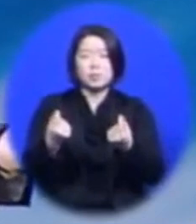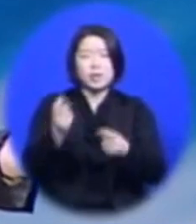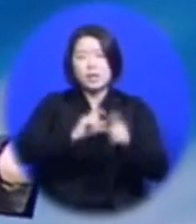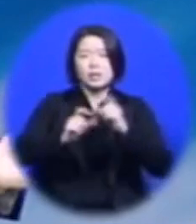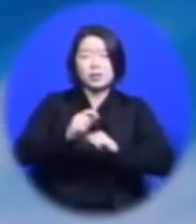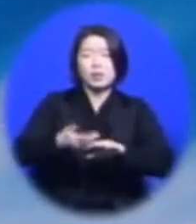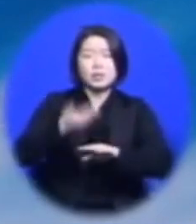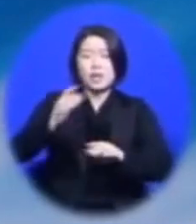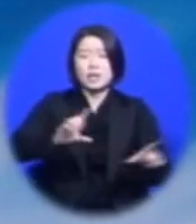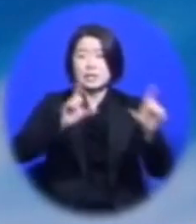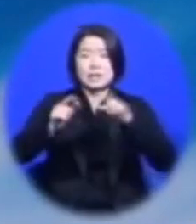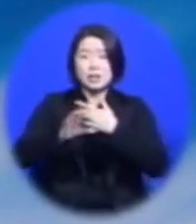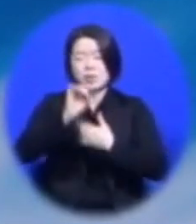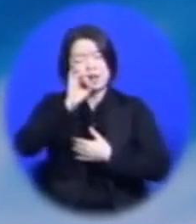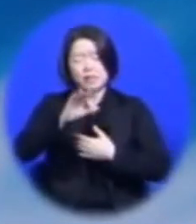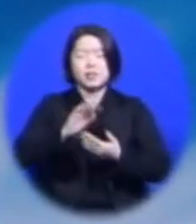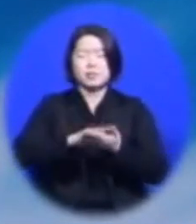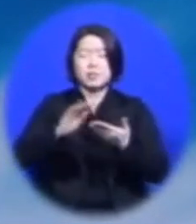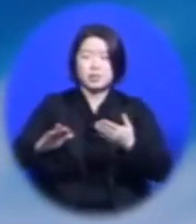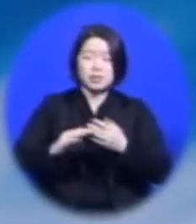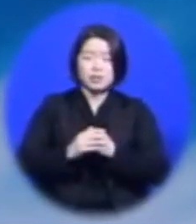이상 살면 안 됩니다.